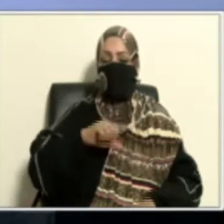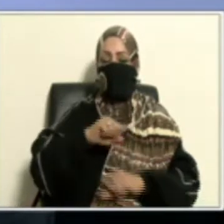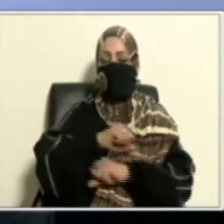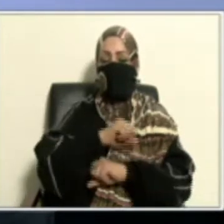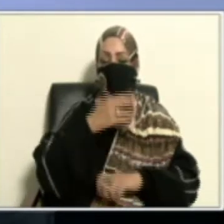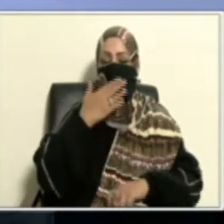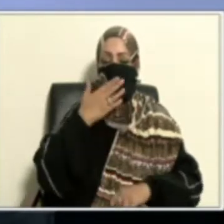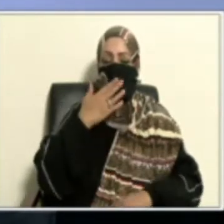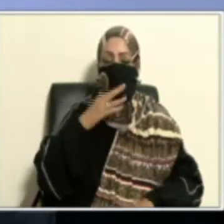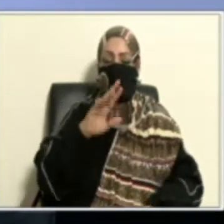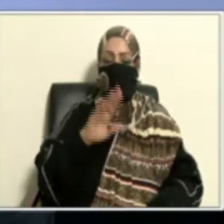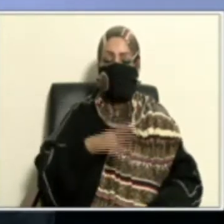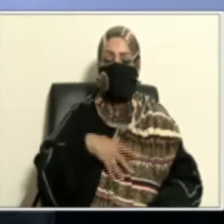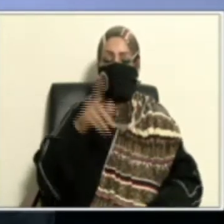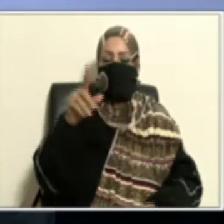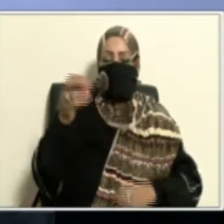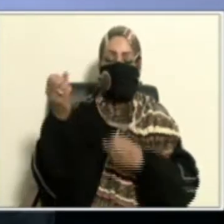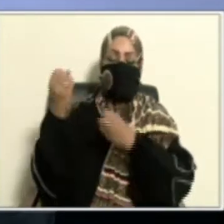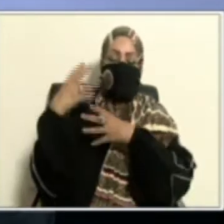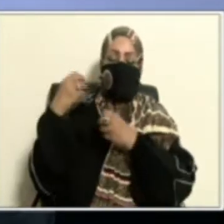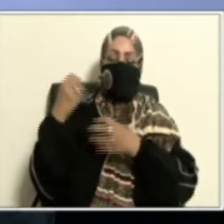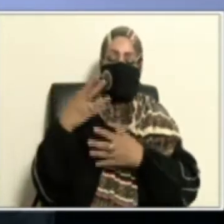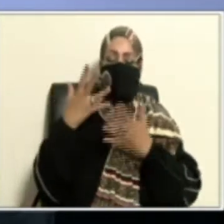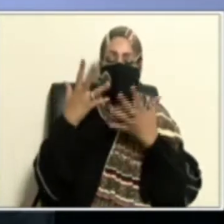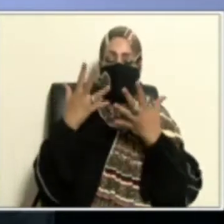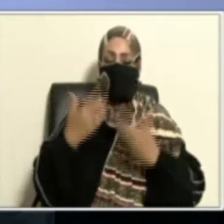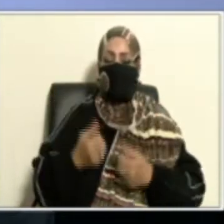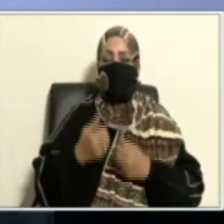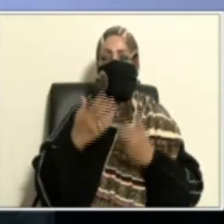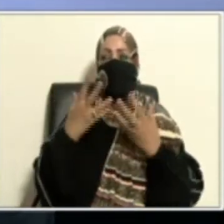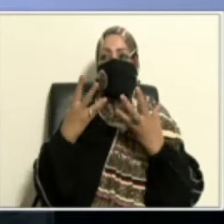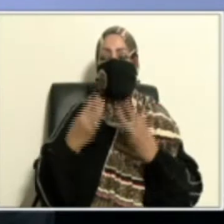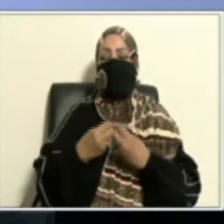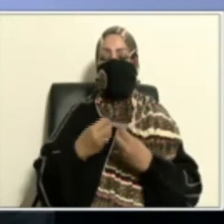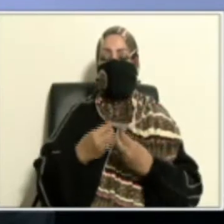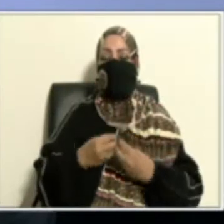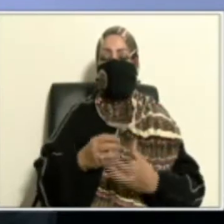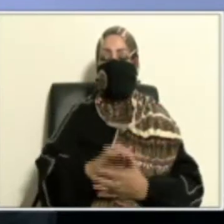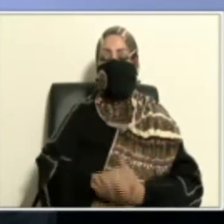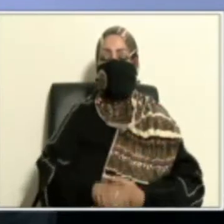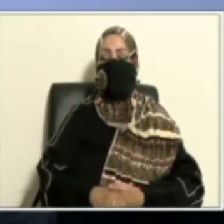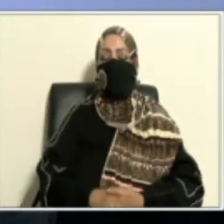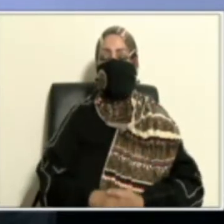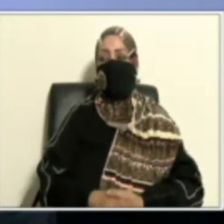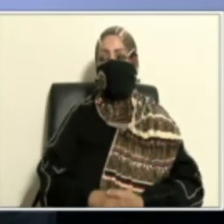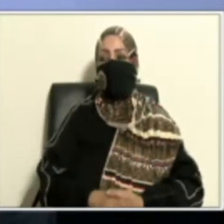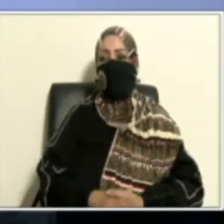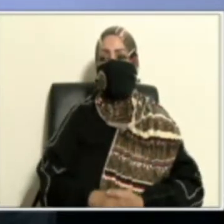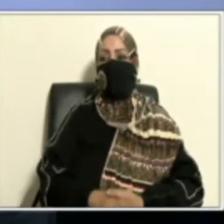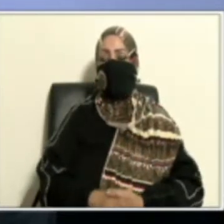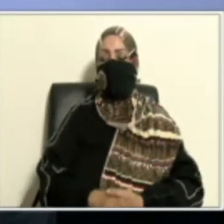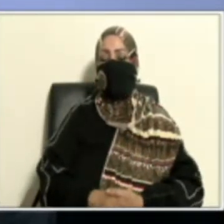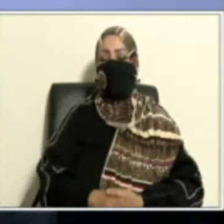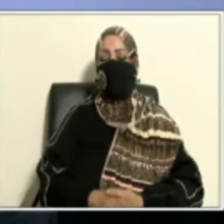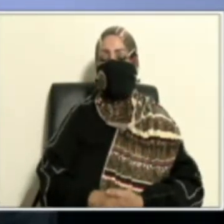مصرف الوحدة عرفت إيه بنسأل عليهم هل زايز ولا مش زايز هذين السيارات هذين كيف برنامج